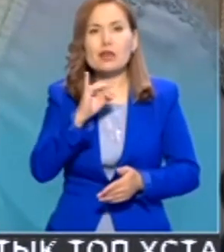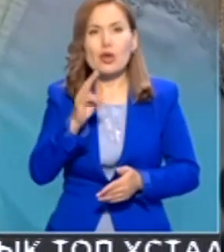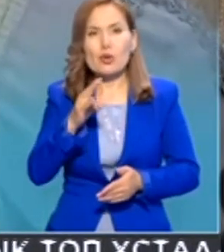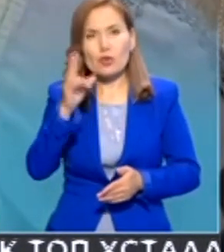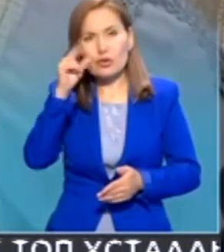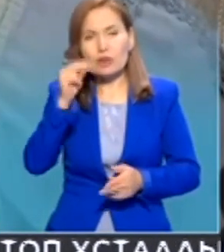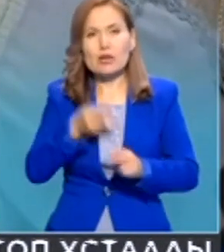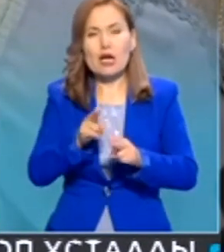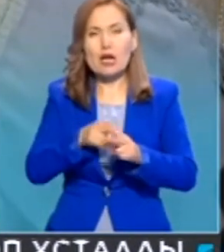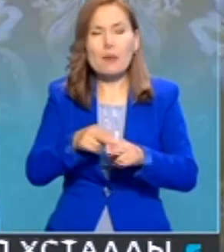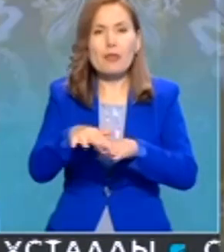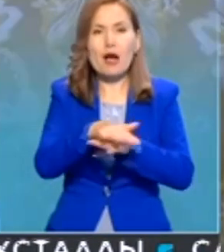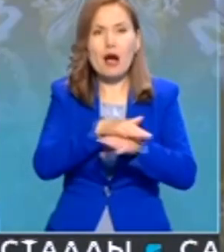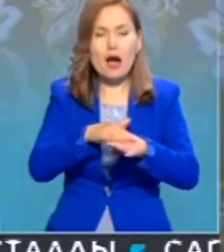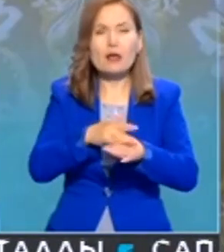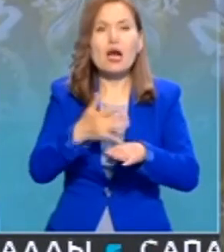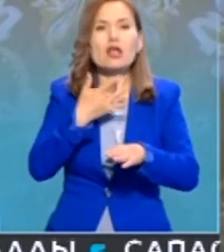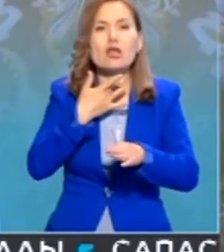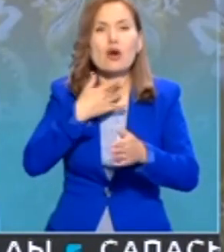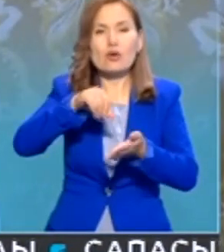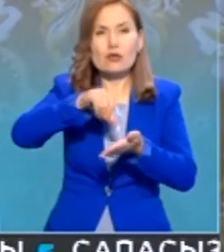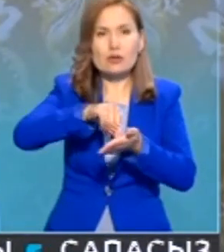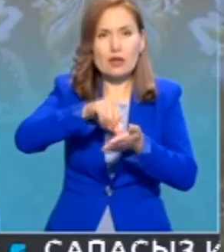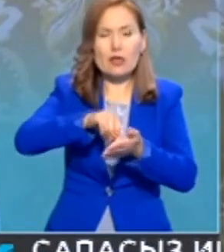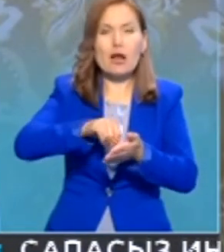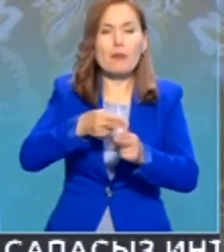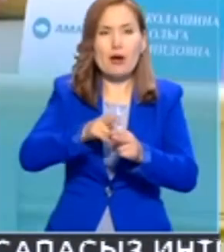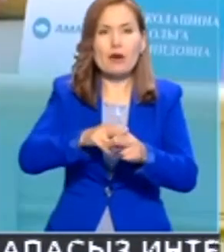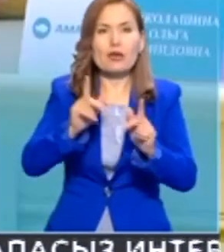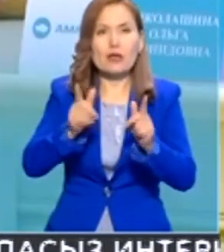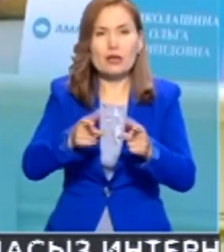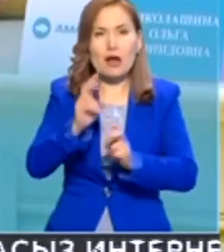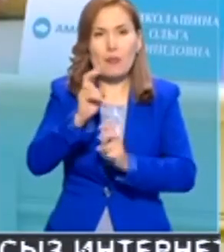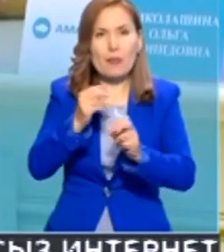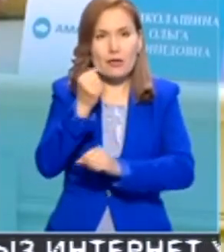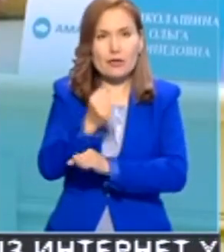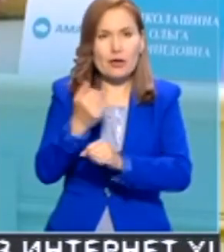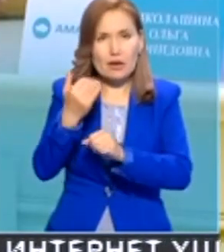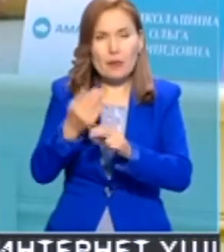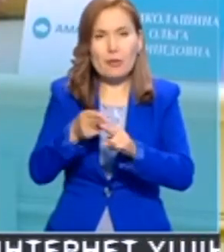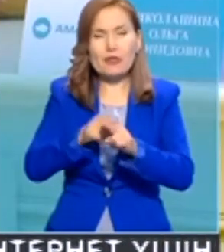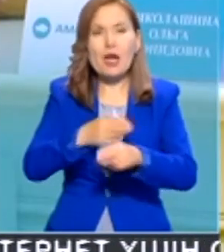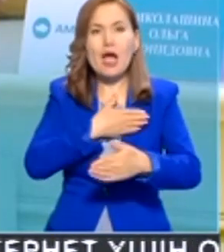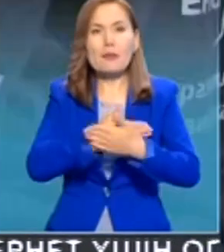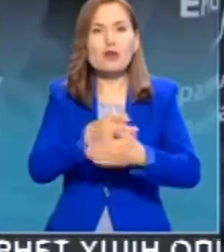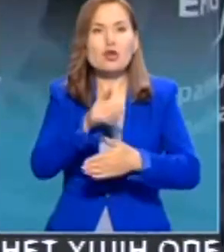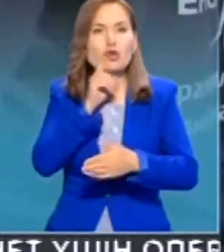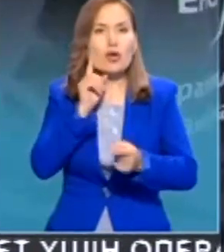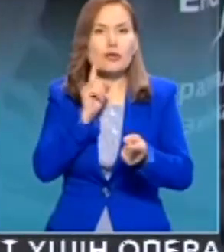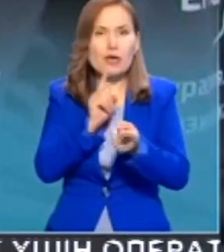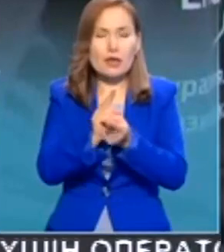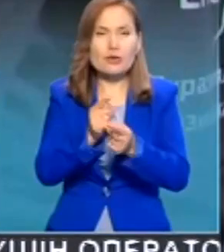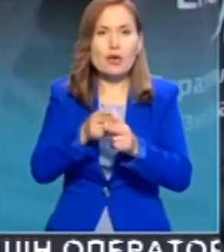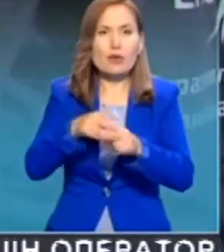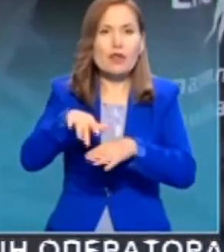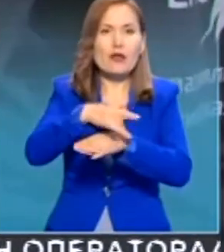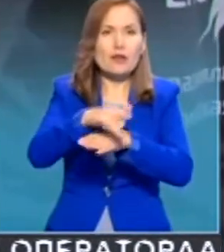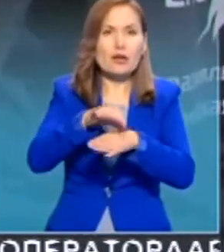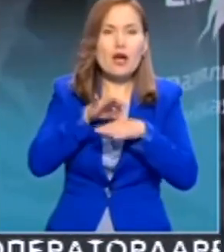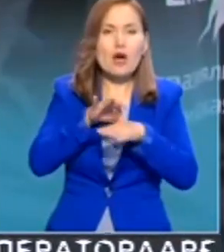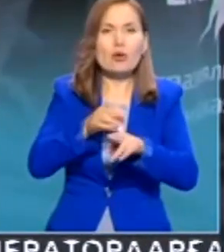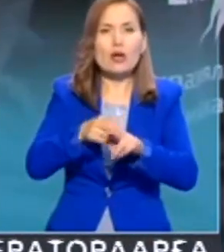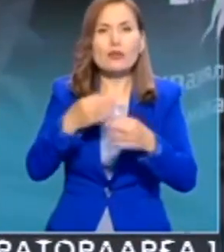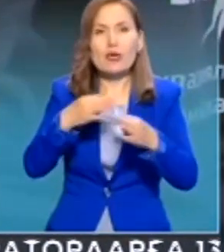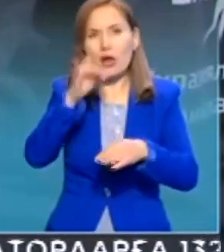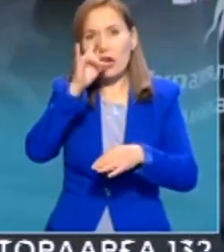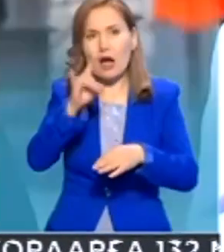болып дауыс беруге ынталымыз, дейді Ақсу ферроқорытпа зауытының жұмысшылары. Ал баянауылдық белсенді жастармен кездесу ашық аспан аясында өтті.